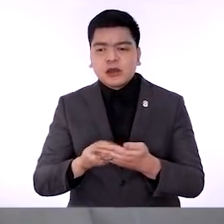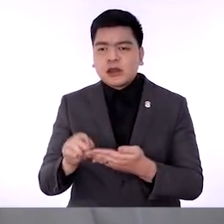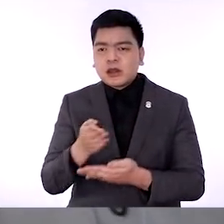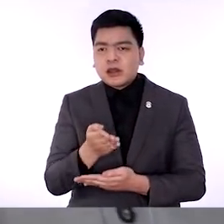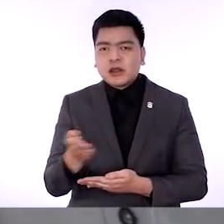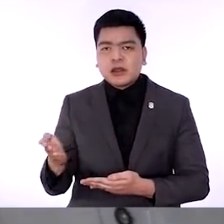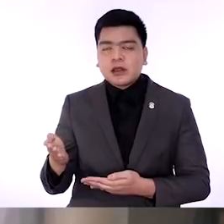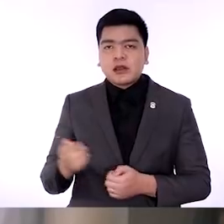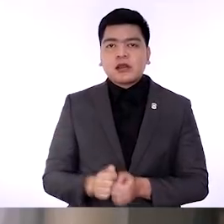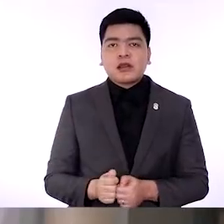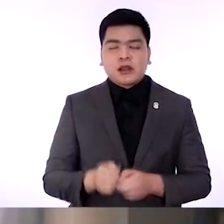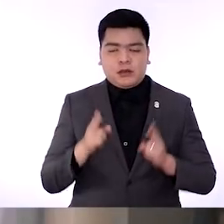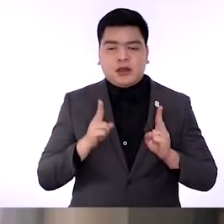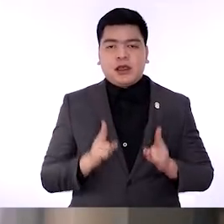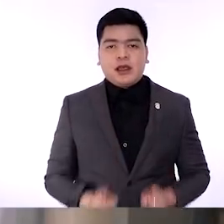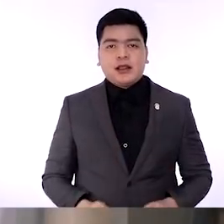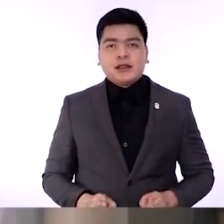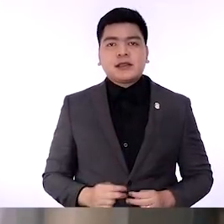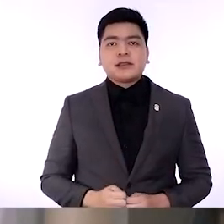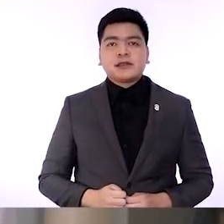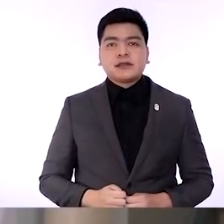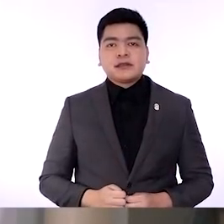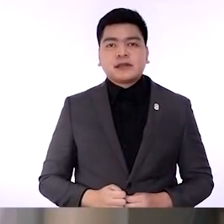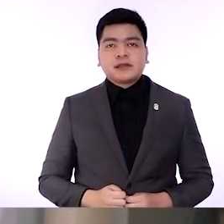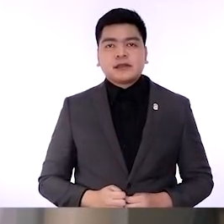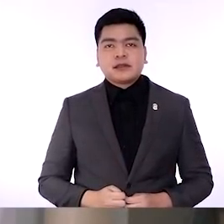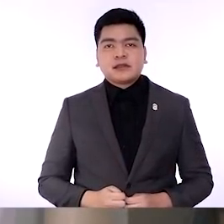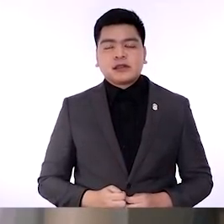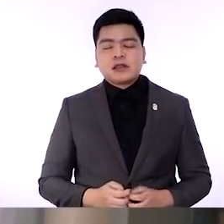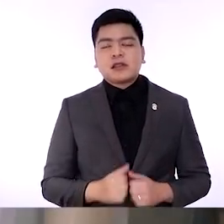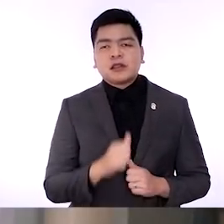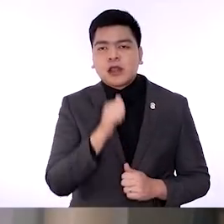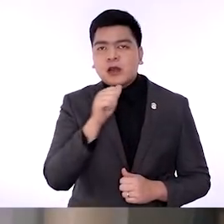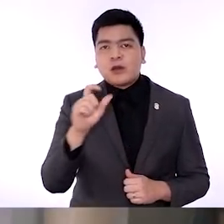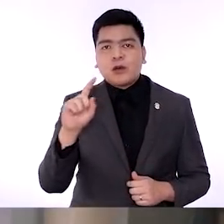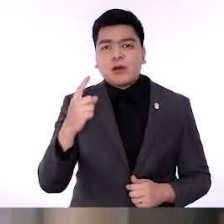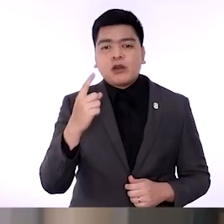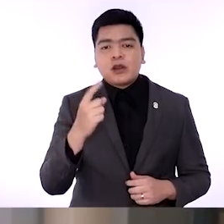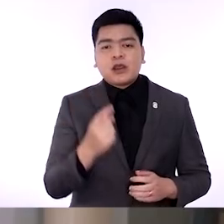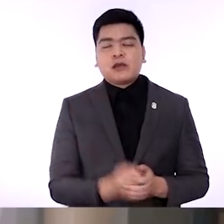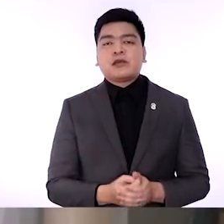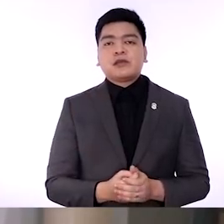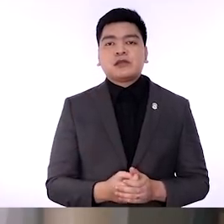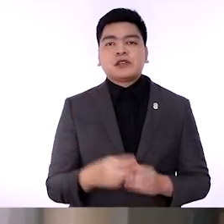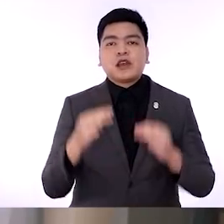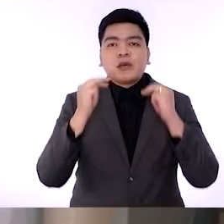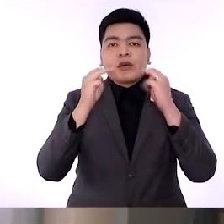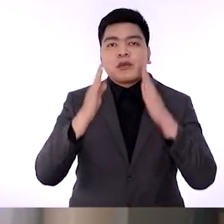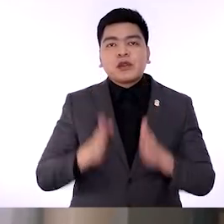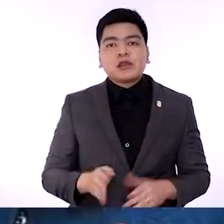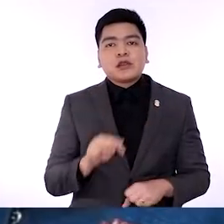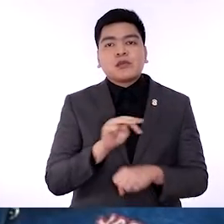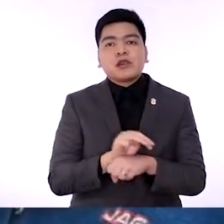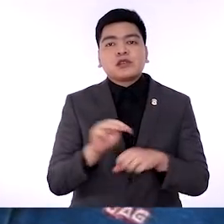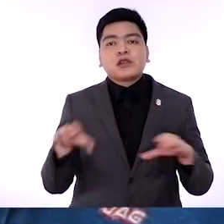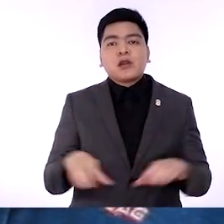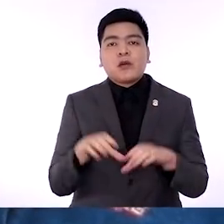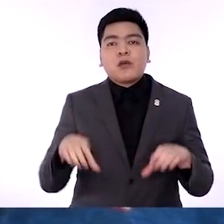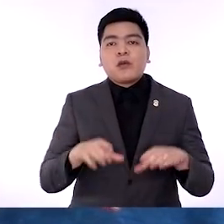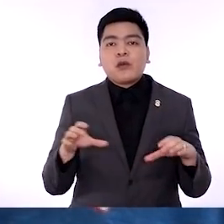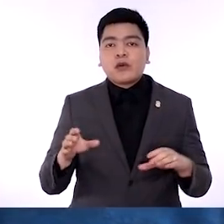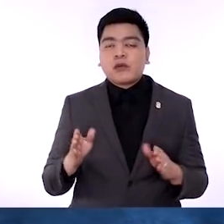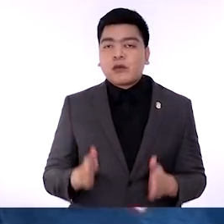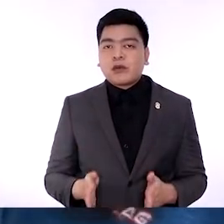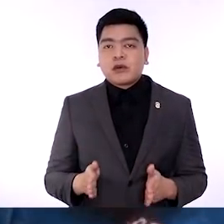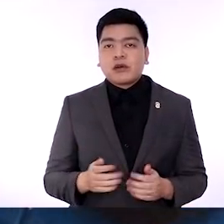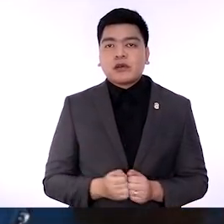sa aming mga kalusugan, hindi lang po sa mga ministro at mga manggagawa, kundi